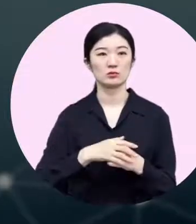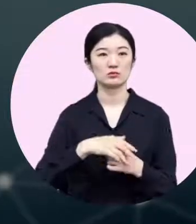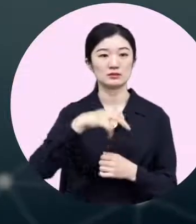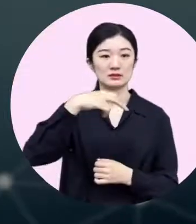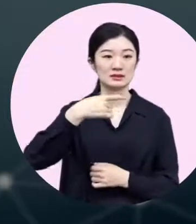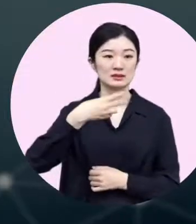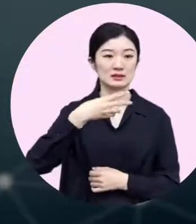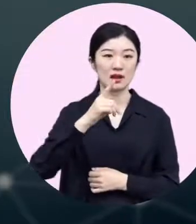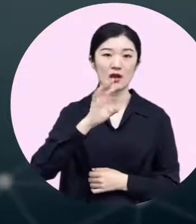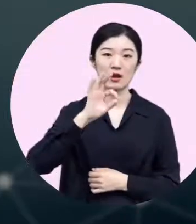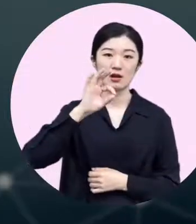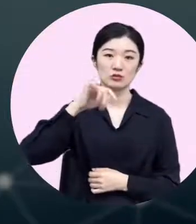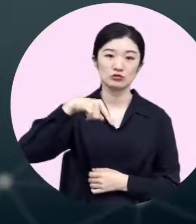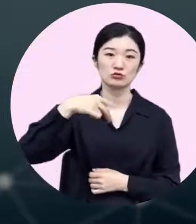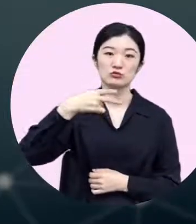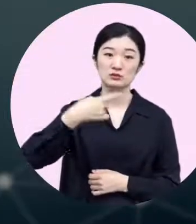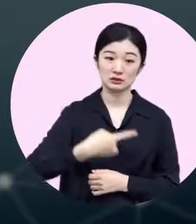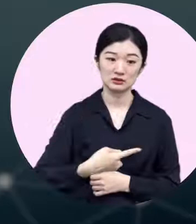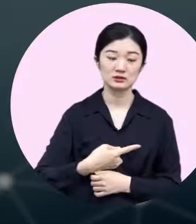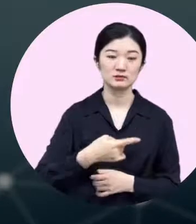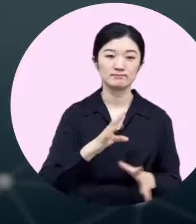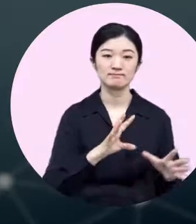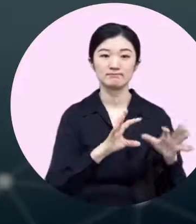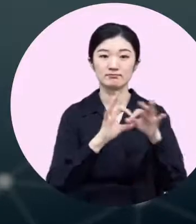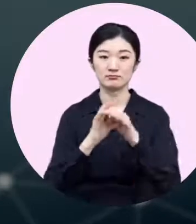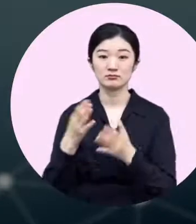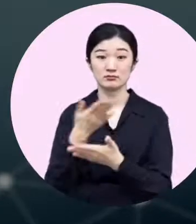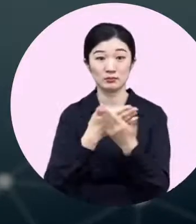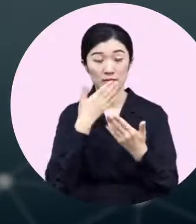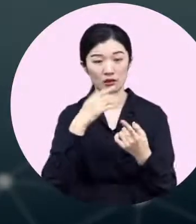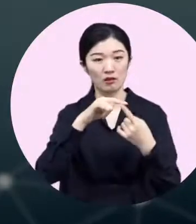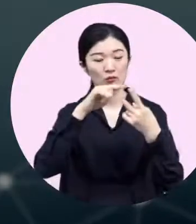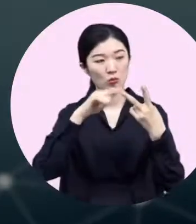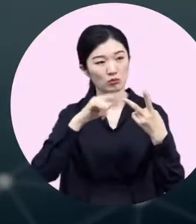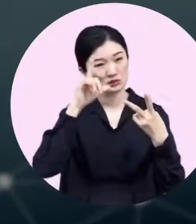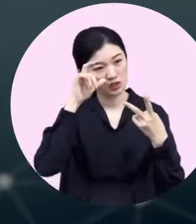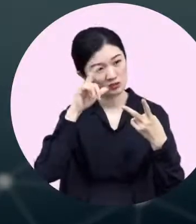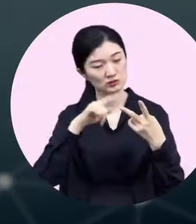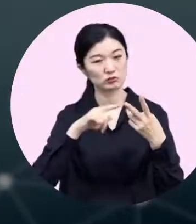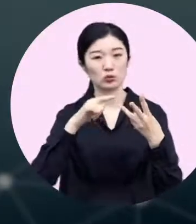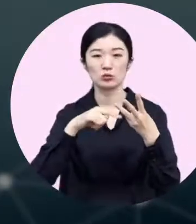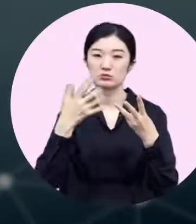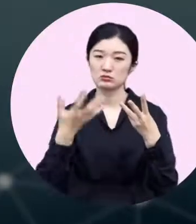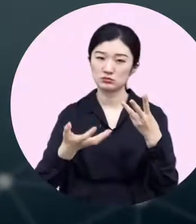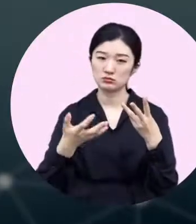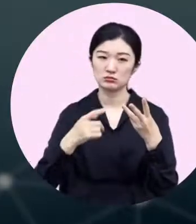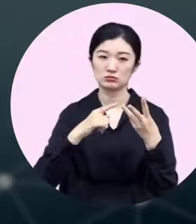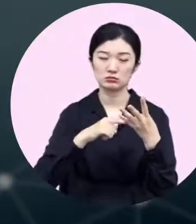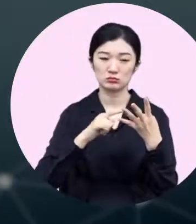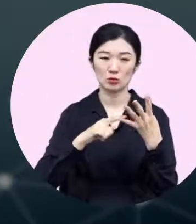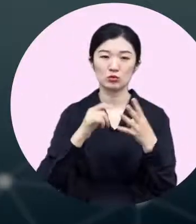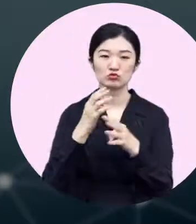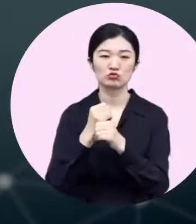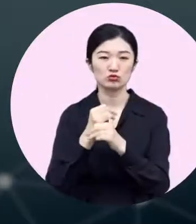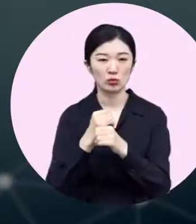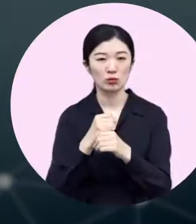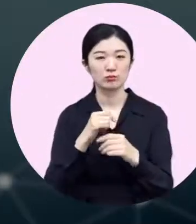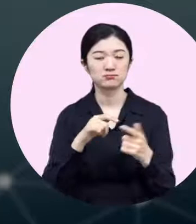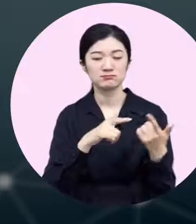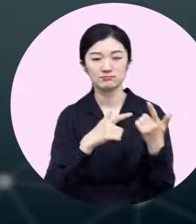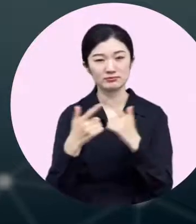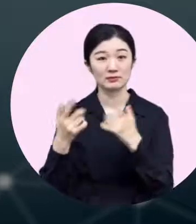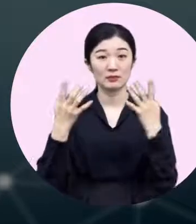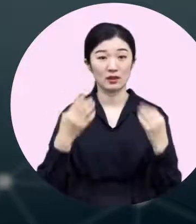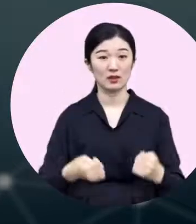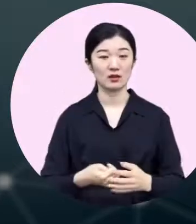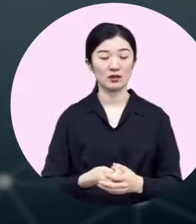클라우드와 연계해서 자료를 공유할 수도 있고 뭐 사진이라던가 문서 뭐 URL, 책갈피, 화면 뭐 여러 가지가